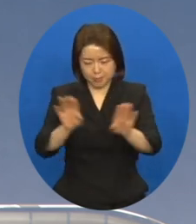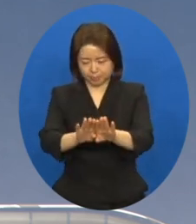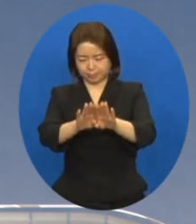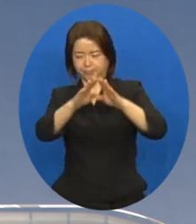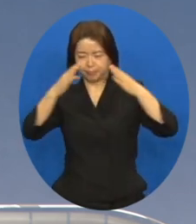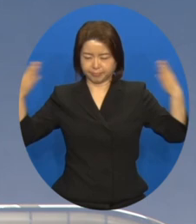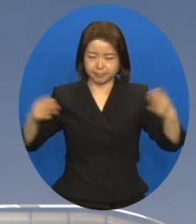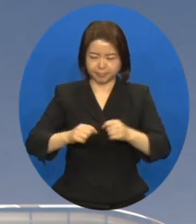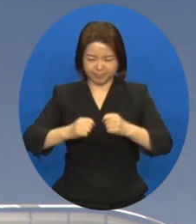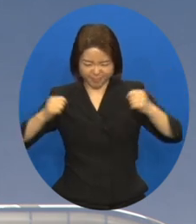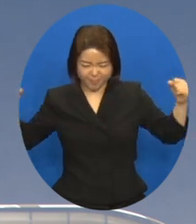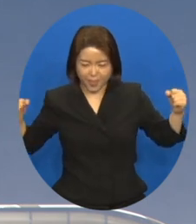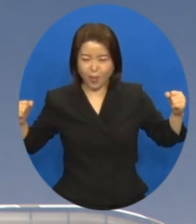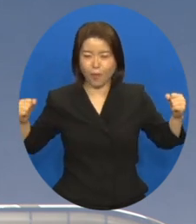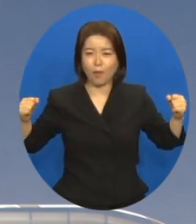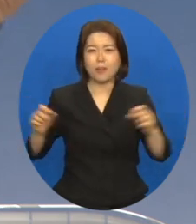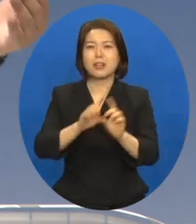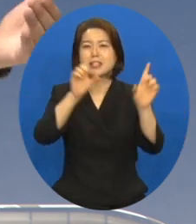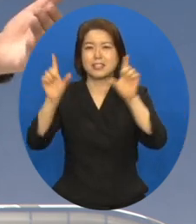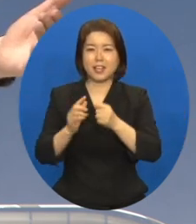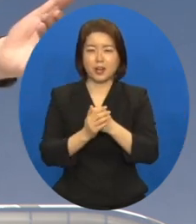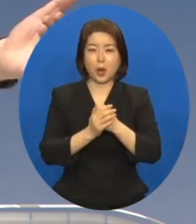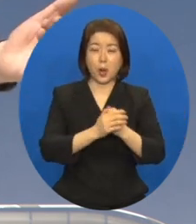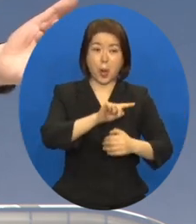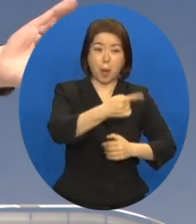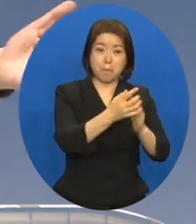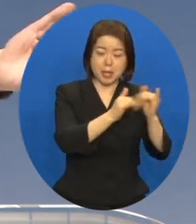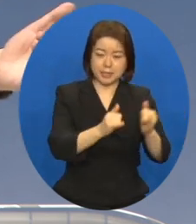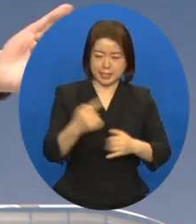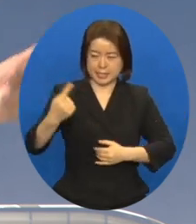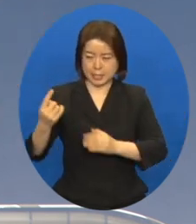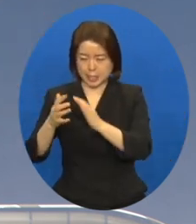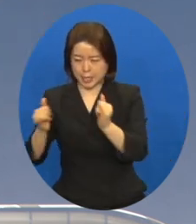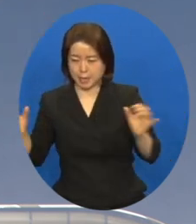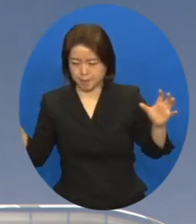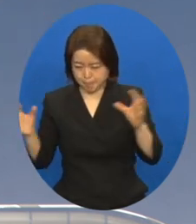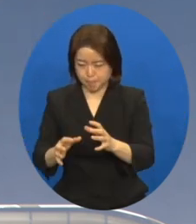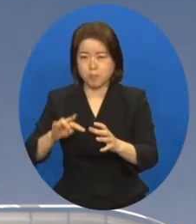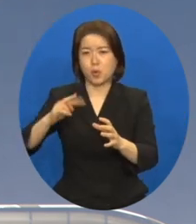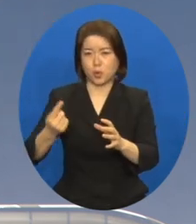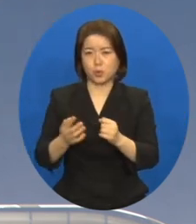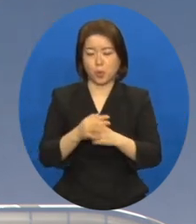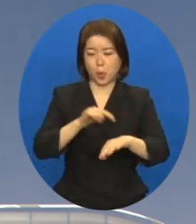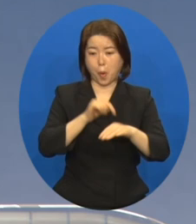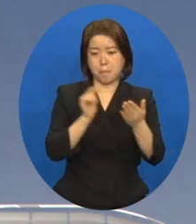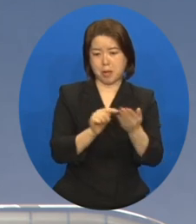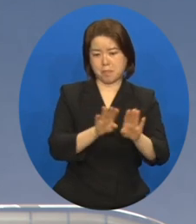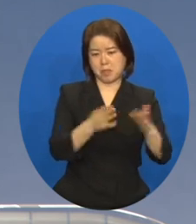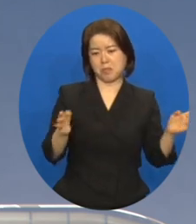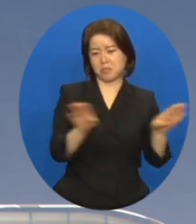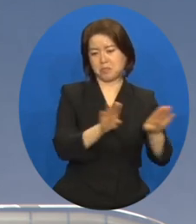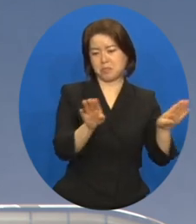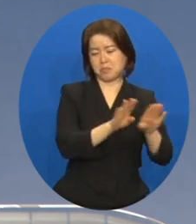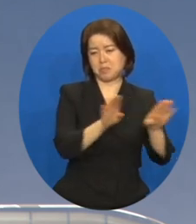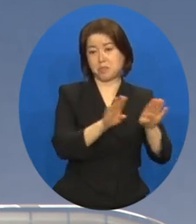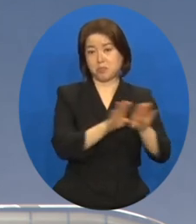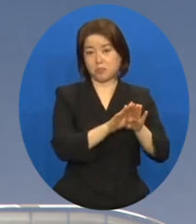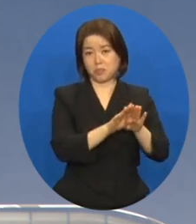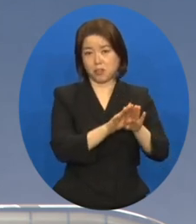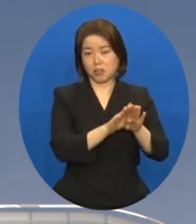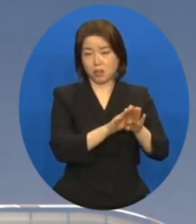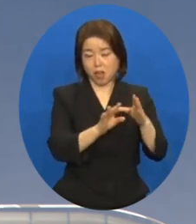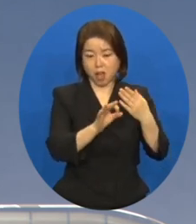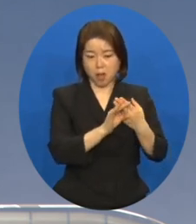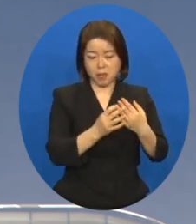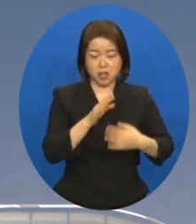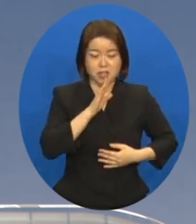열고 사는 거죠. 백 사람이 천 사람이 모여도 마음을 서로 열지 않고 진정으로 성령 안에